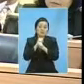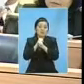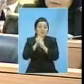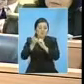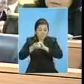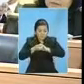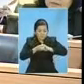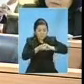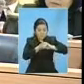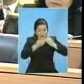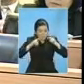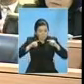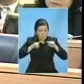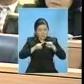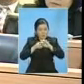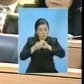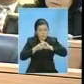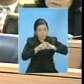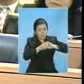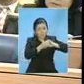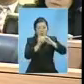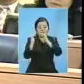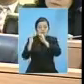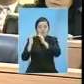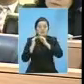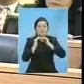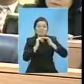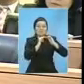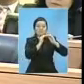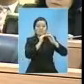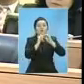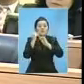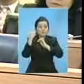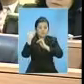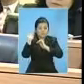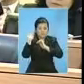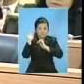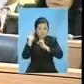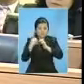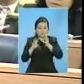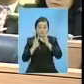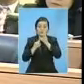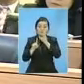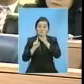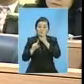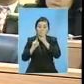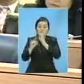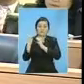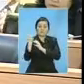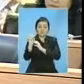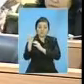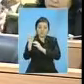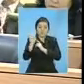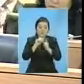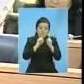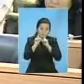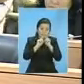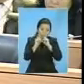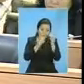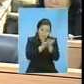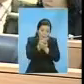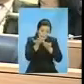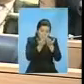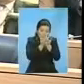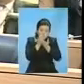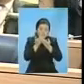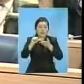กันนั่นคือให้ความเป็นธรรมโดยเท่าเทียมกับทุกฝ่ายและ4เราจะมีการสื่อสารเพื่อแก้ไขความ